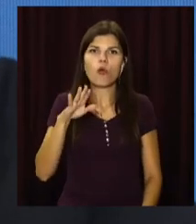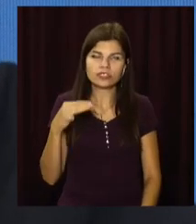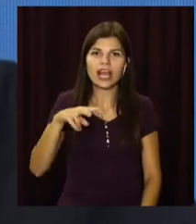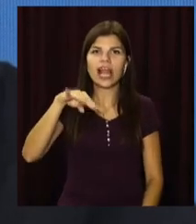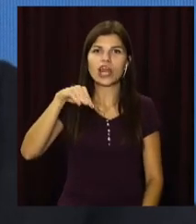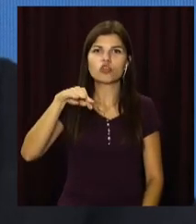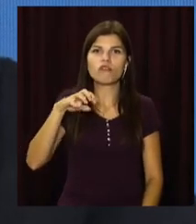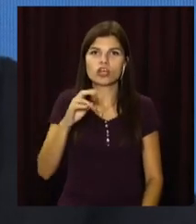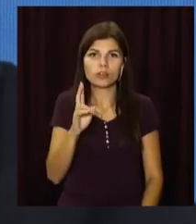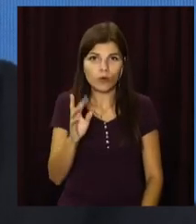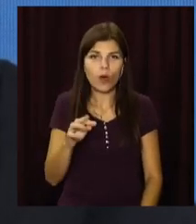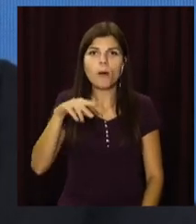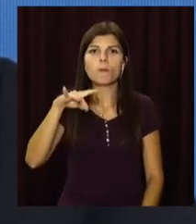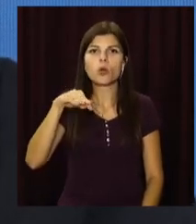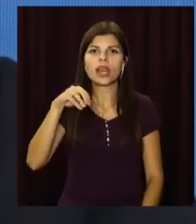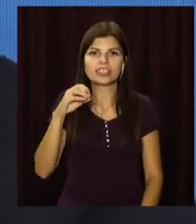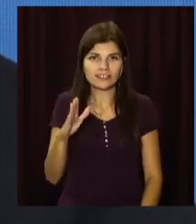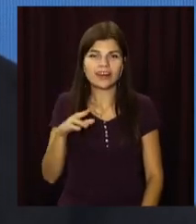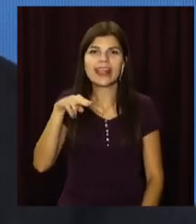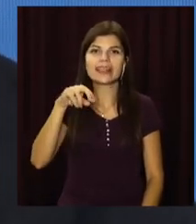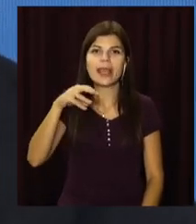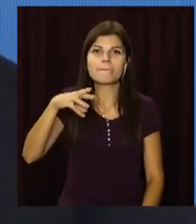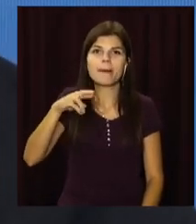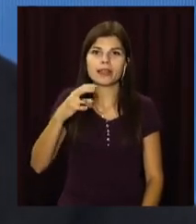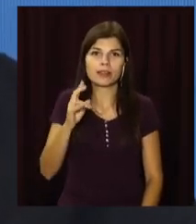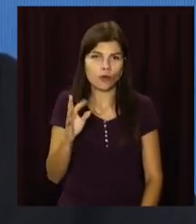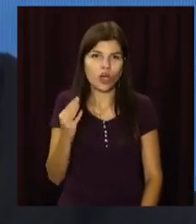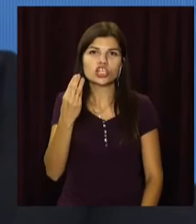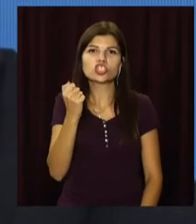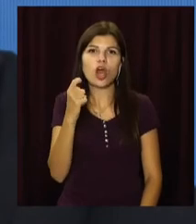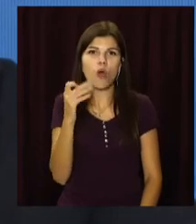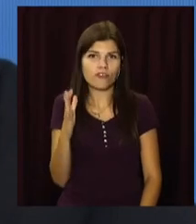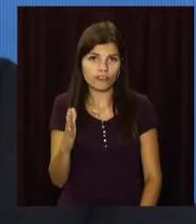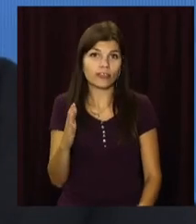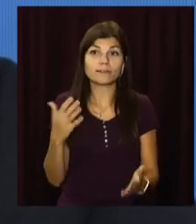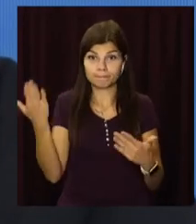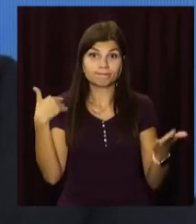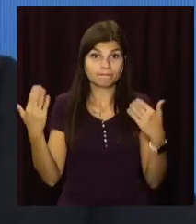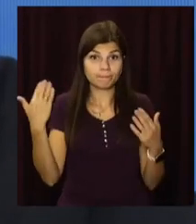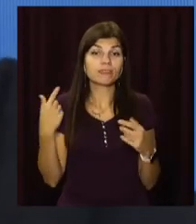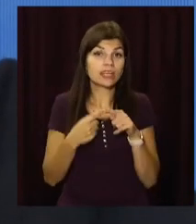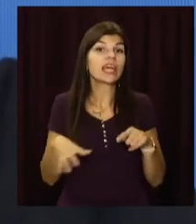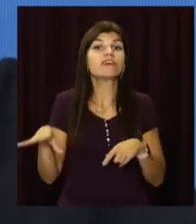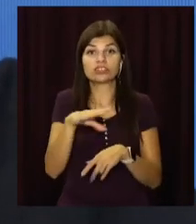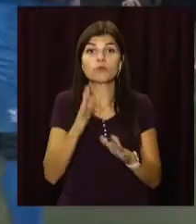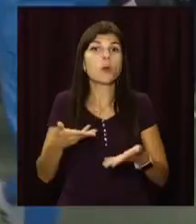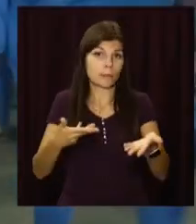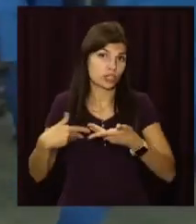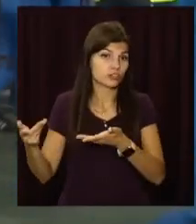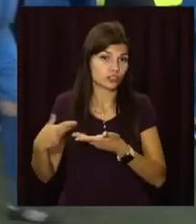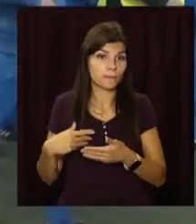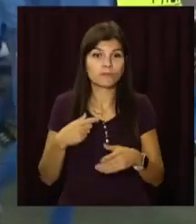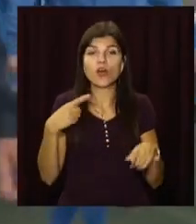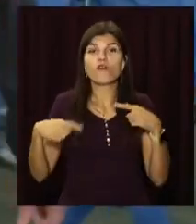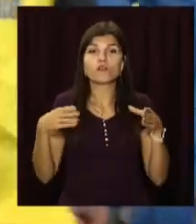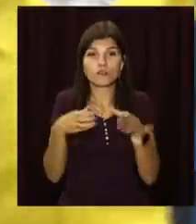Литовченко, Протасов, Дем'яненко, Шахов, тобто вони всі будуть приглашені.